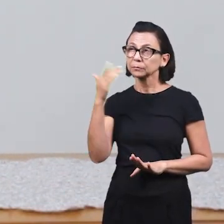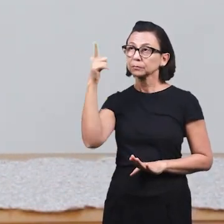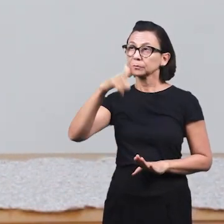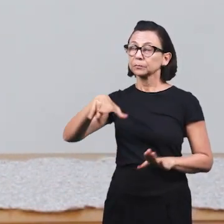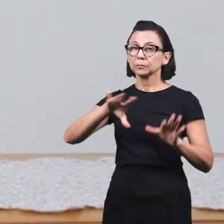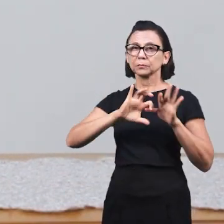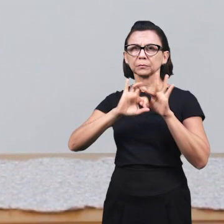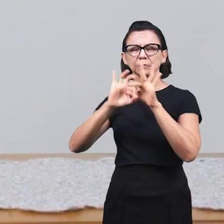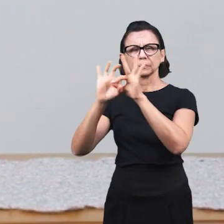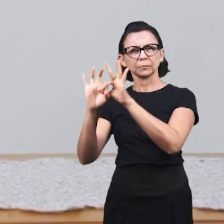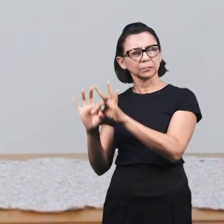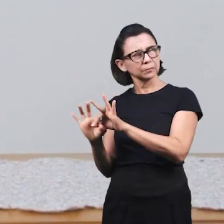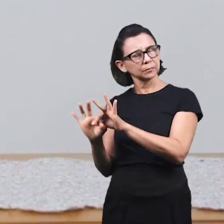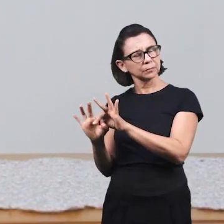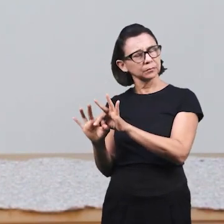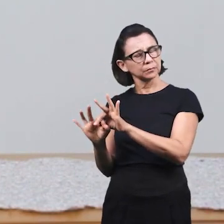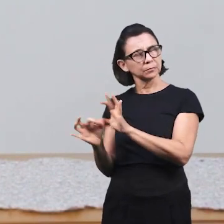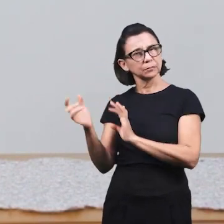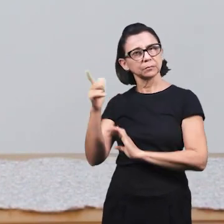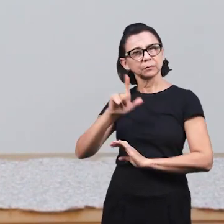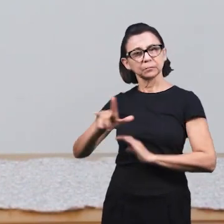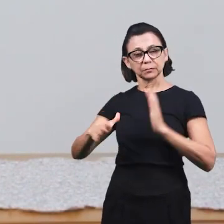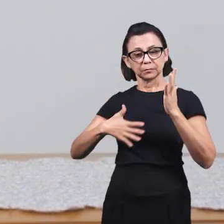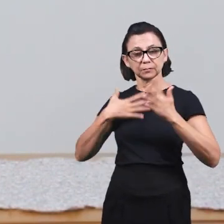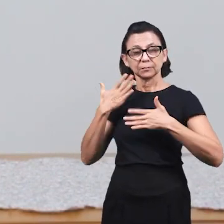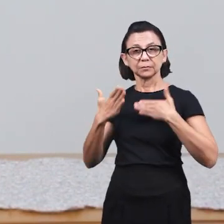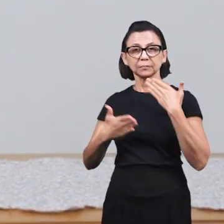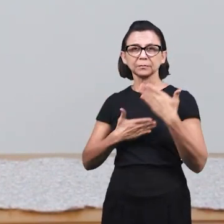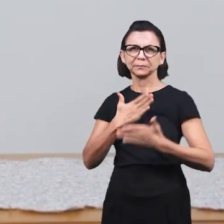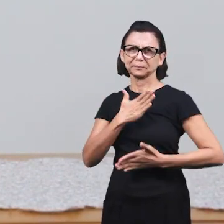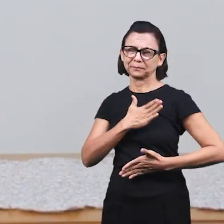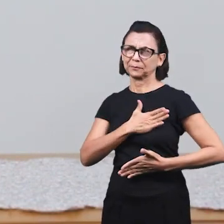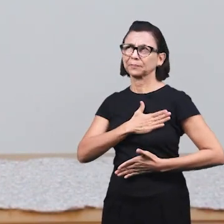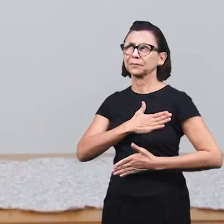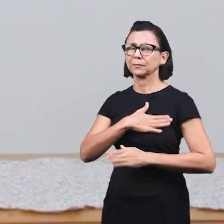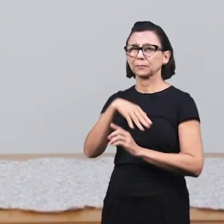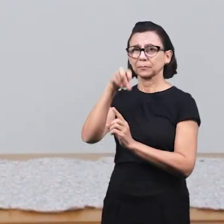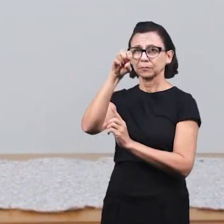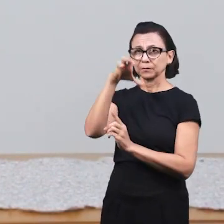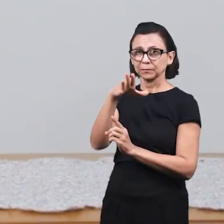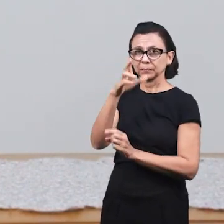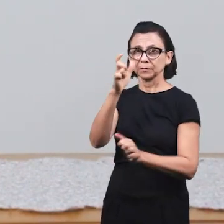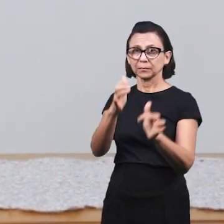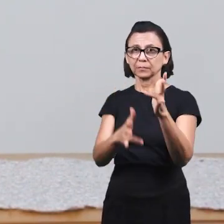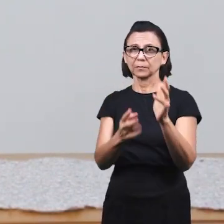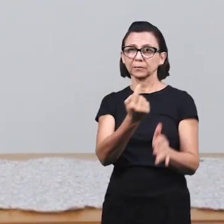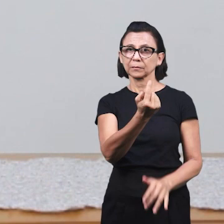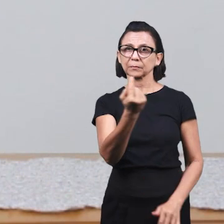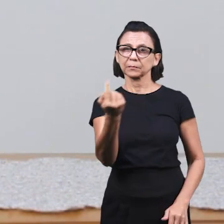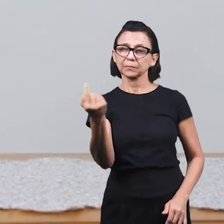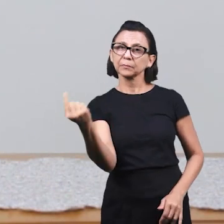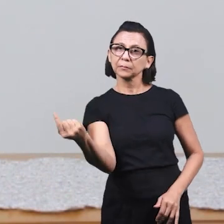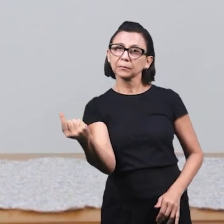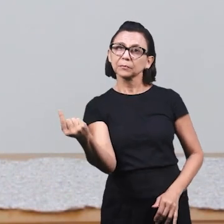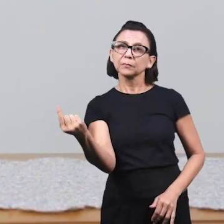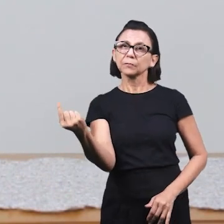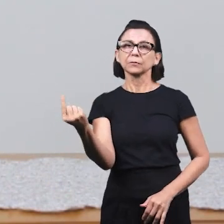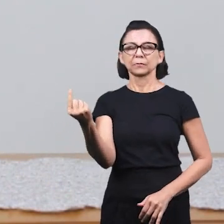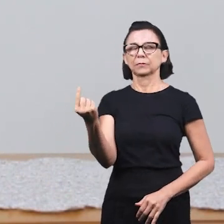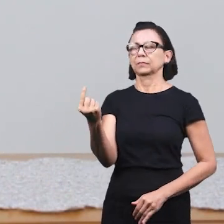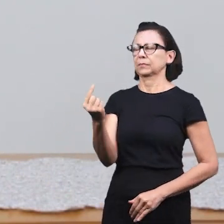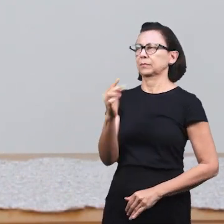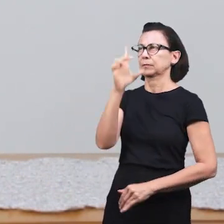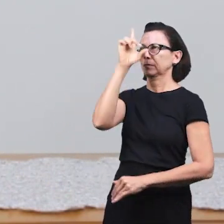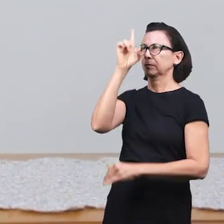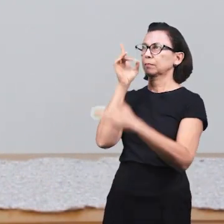наше общение, обнови радость в сердцах наших, излей благодать Твою на наши жизни. Дай